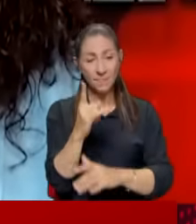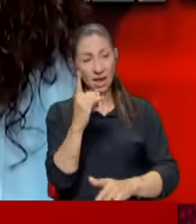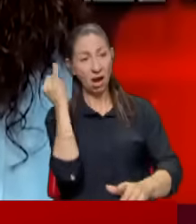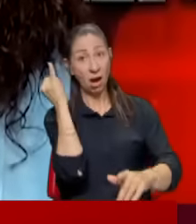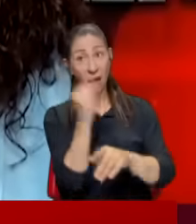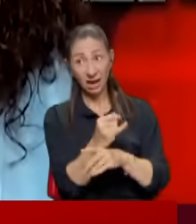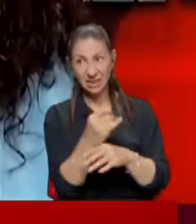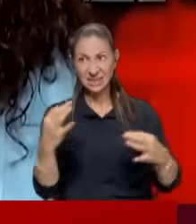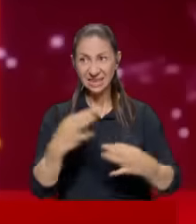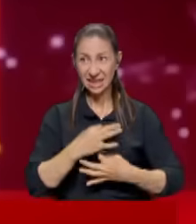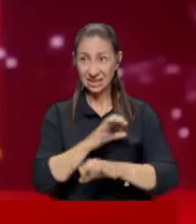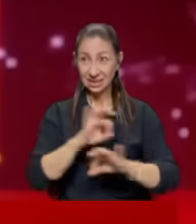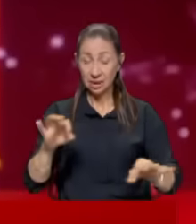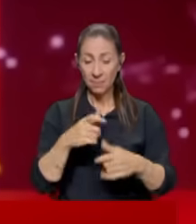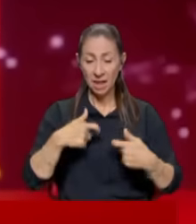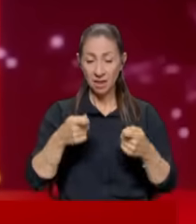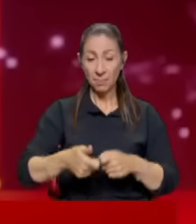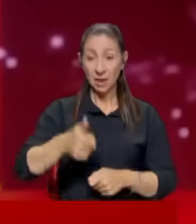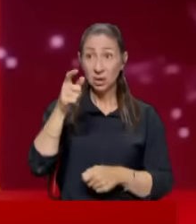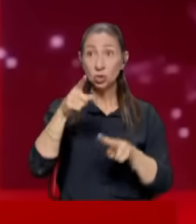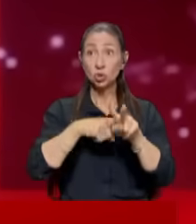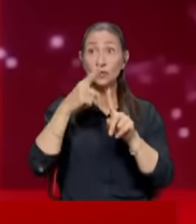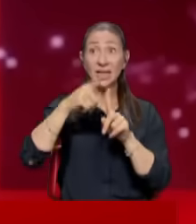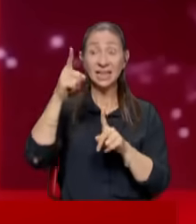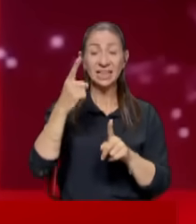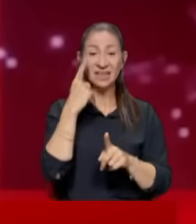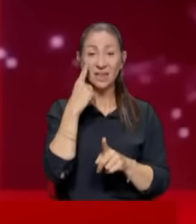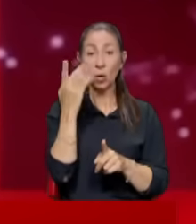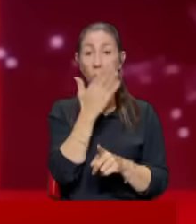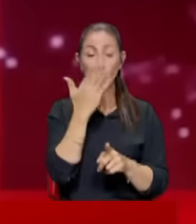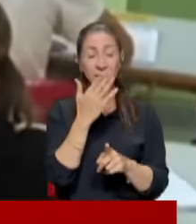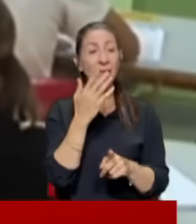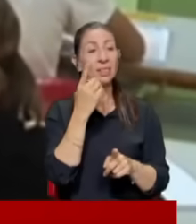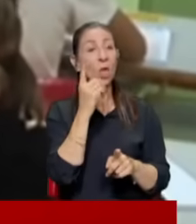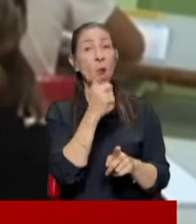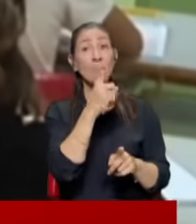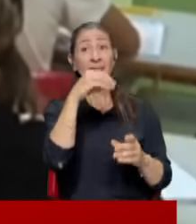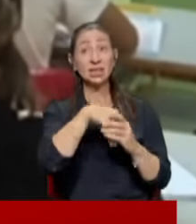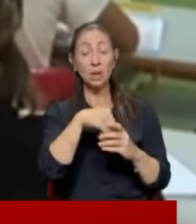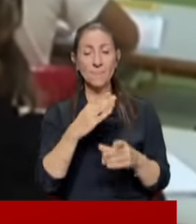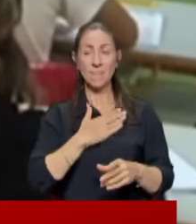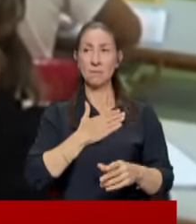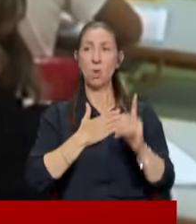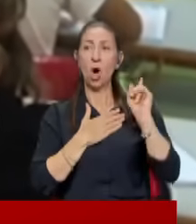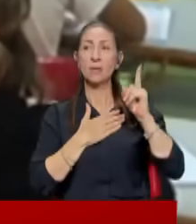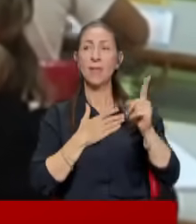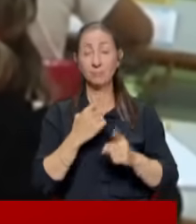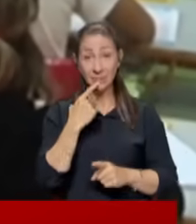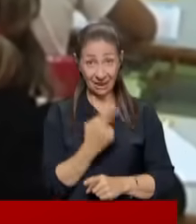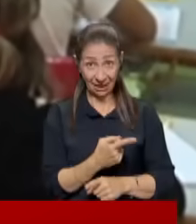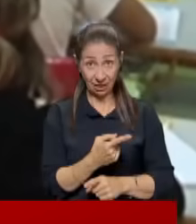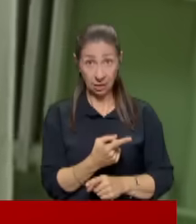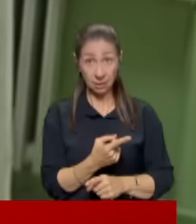bir saygısızlık. Milli Eğitim Bakanı Yusuf Tekin devlet okullarındaki öğretmenler için benim öğretmenim